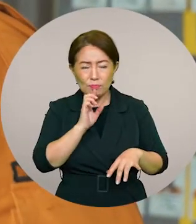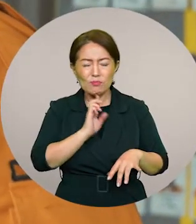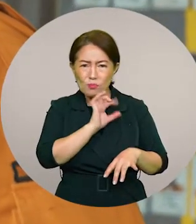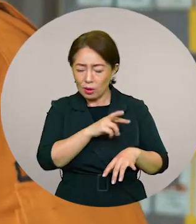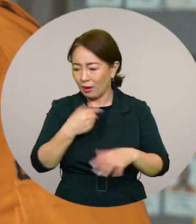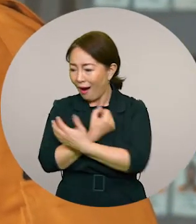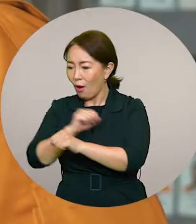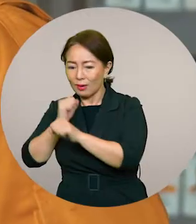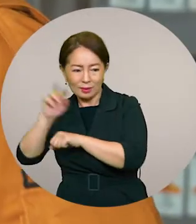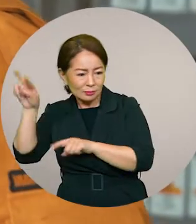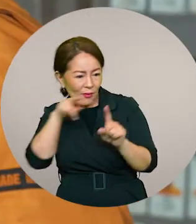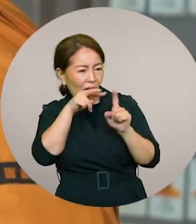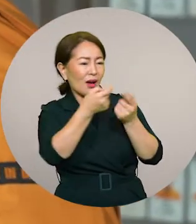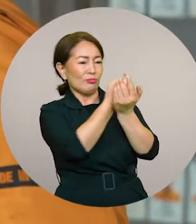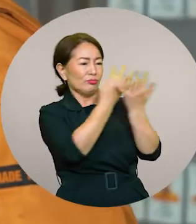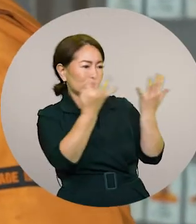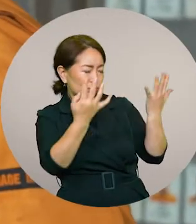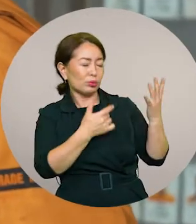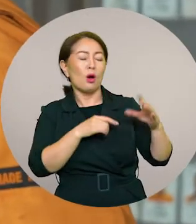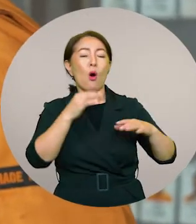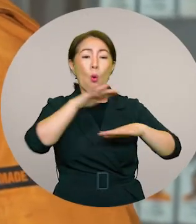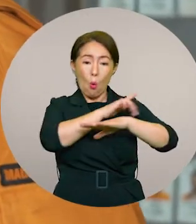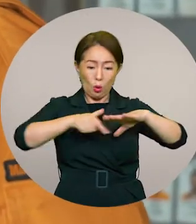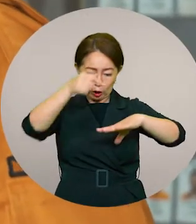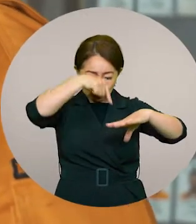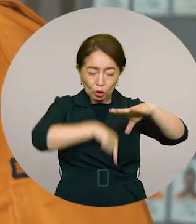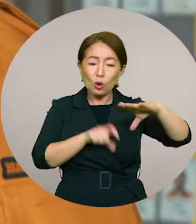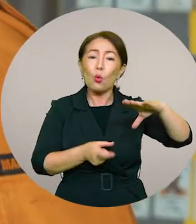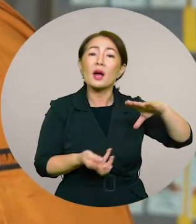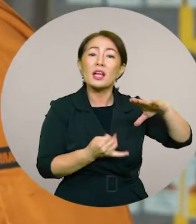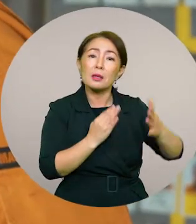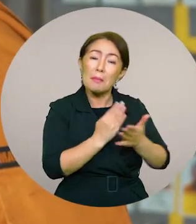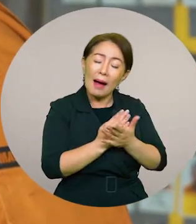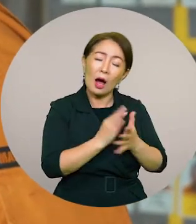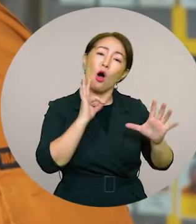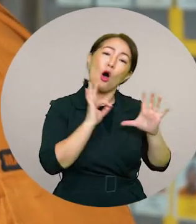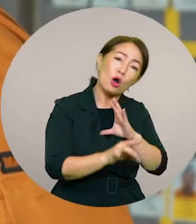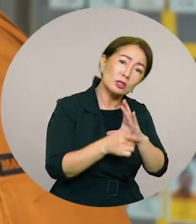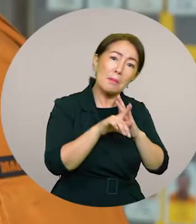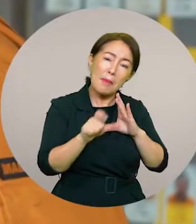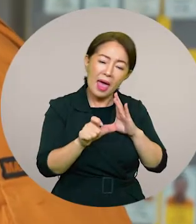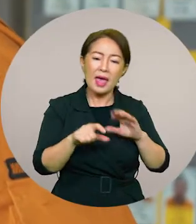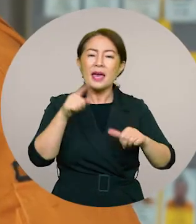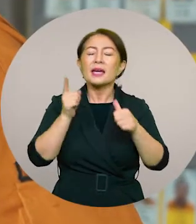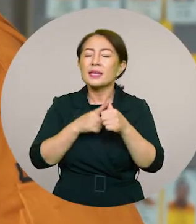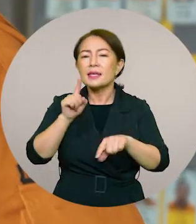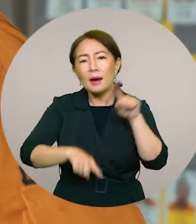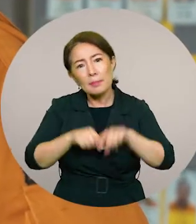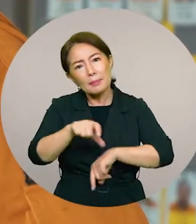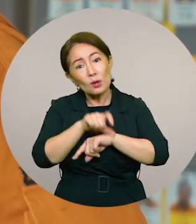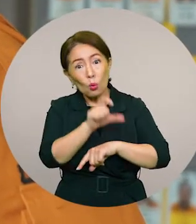нөгөө мэдрэгчнэр байгаа шүү дээ тийм. Тэргээр орсон гарсан хүмүүсийг хянаад тоон дээр энэ дотор одоо хэдэн хүн байна, ямар төрлийн хүн